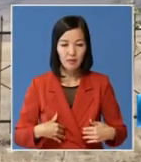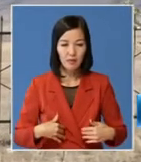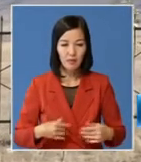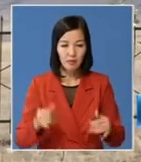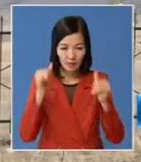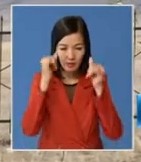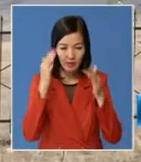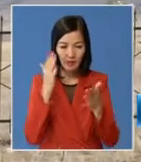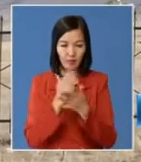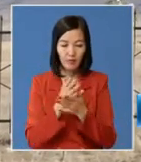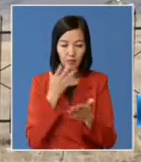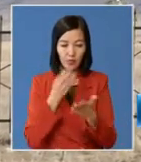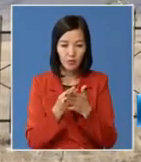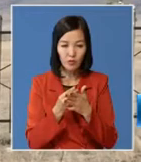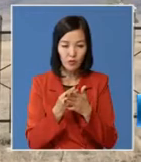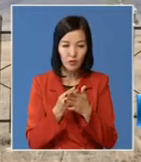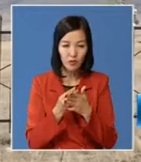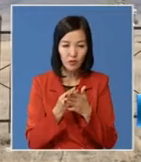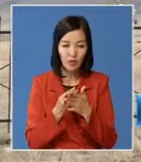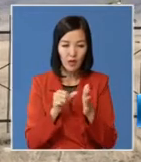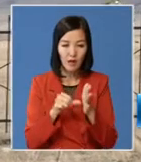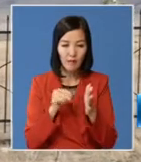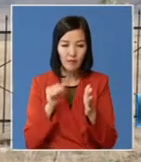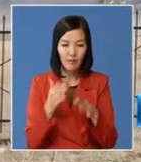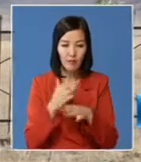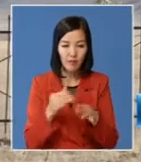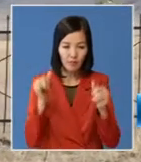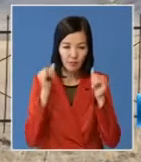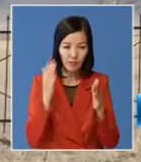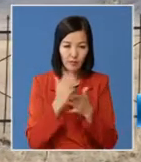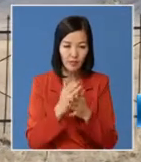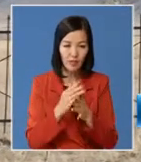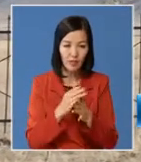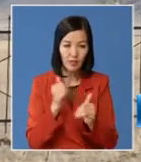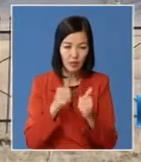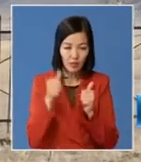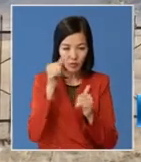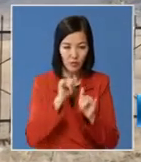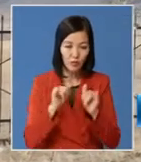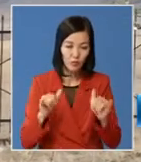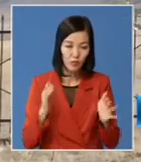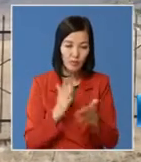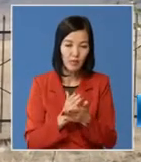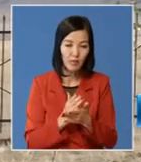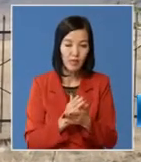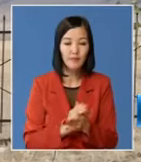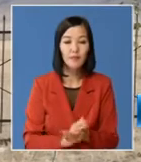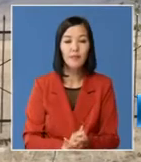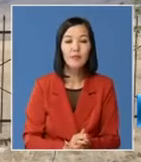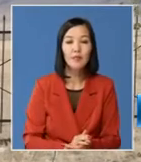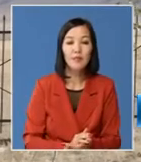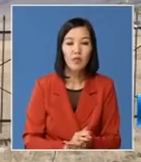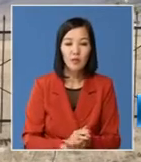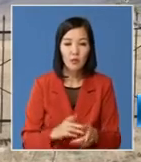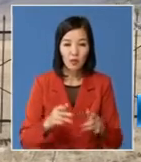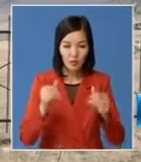бар, өздерінің жеке меншігі 6500 ірі қара мал жылдан жылға өсіп келеді төлеменен. Ұсақ мал